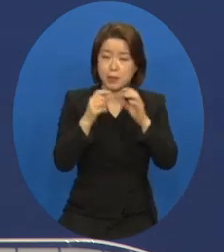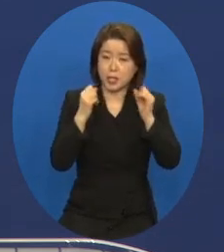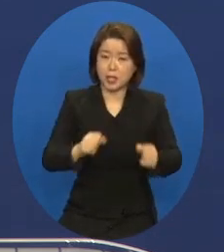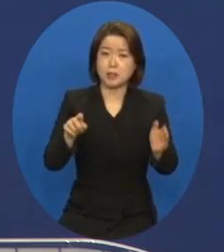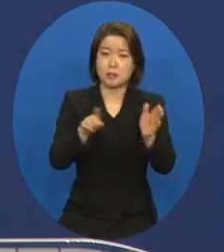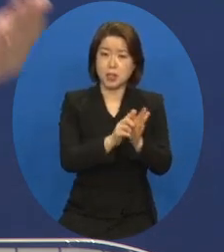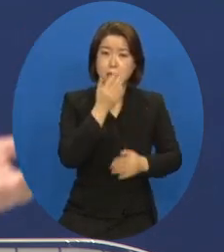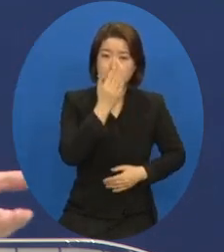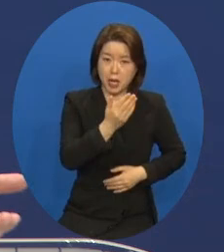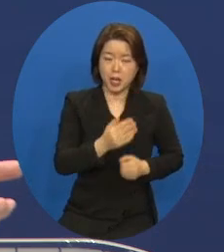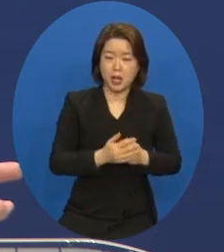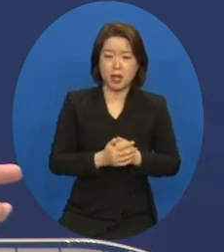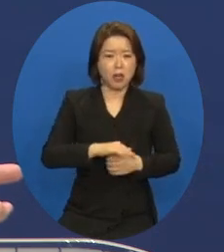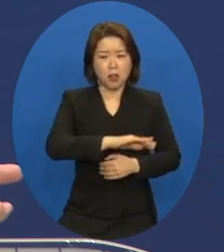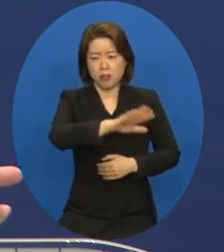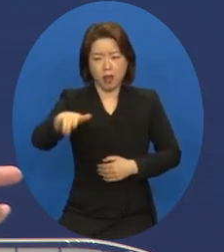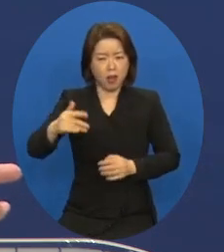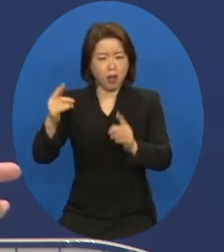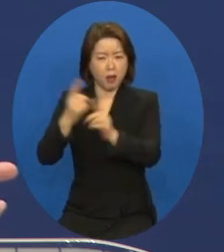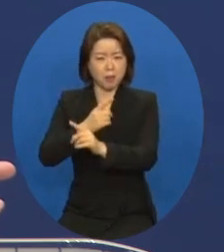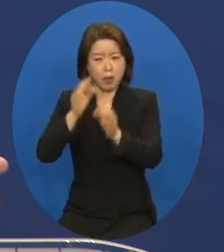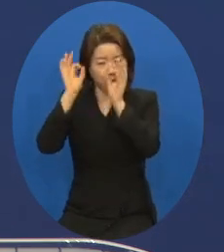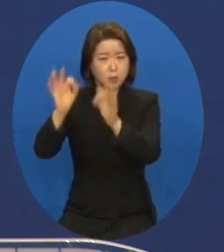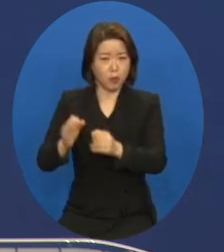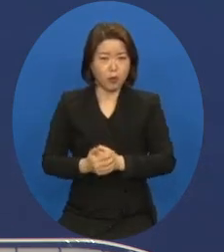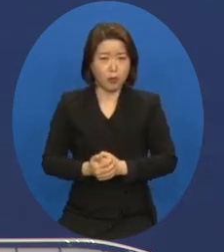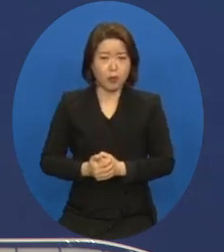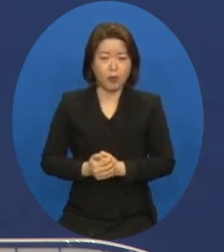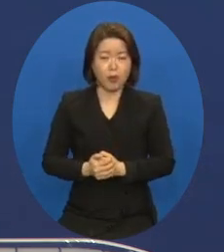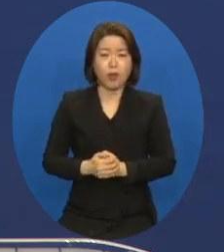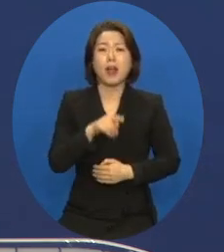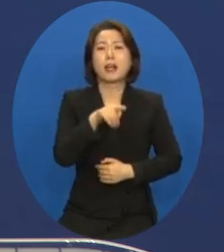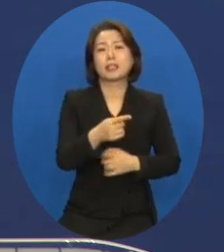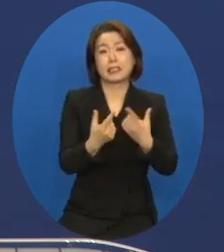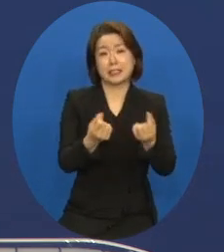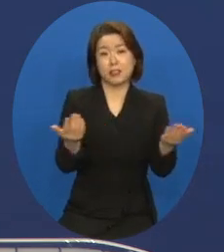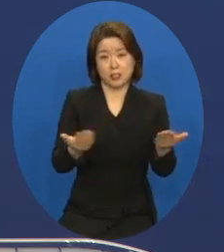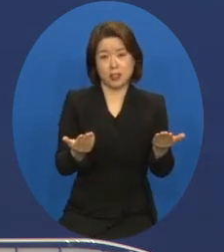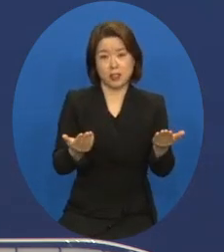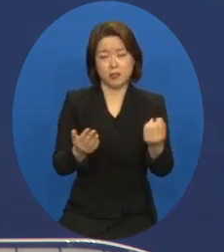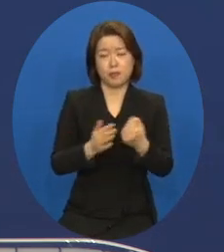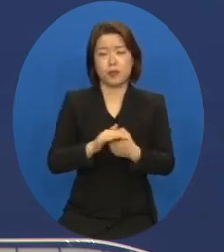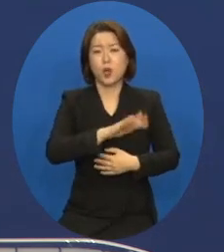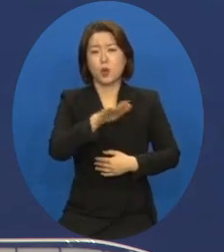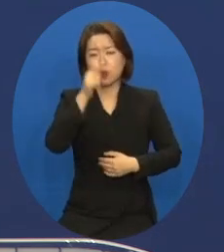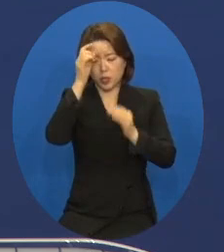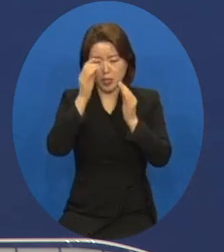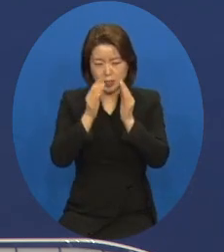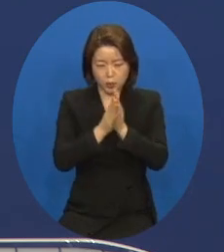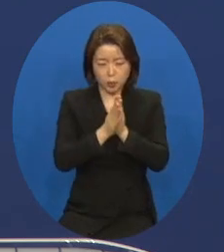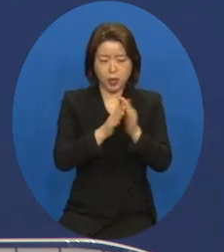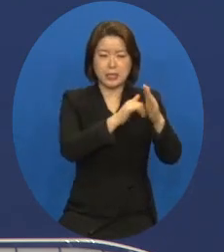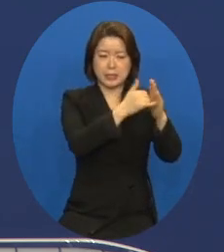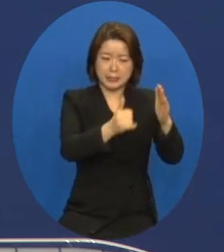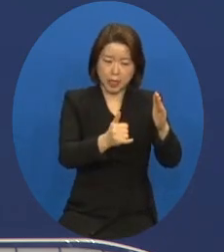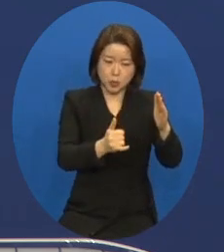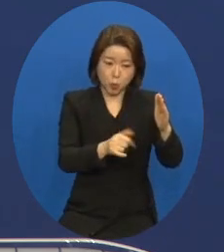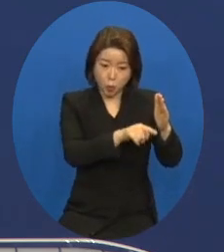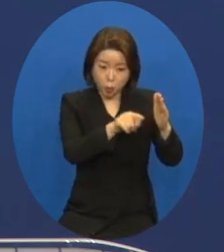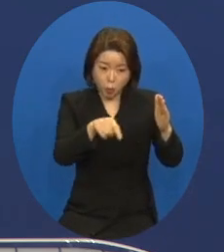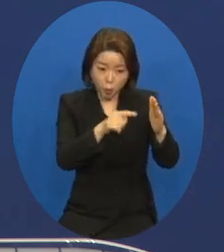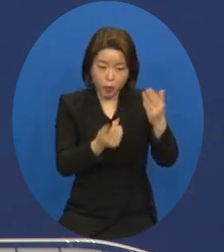때 모든게 달라지게 됩니다 이런 일이 우리가 기도하는 가족들에게 일어나고